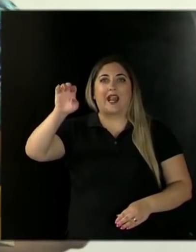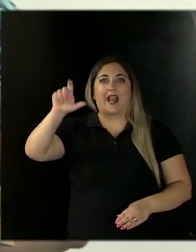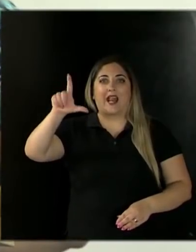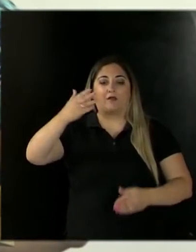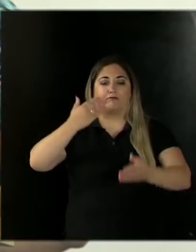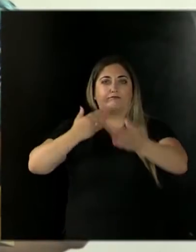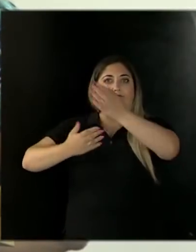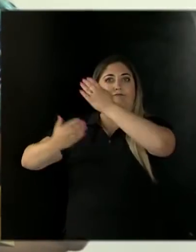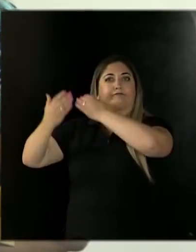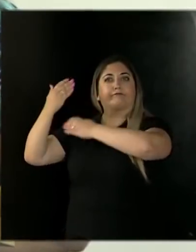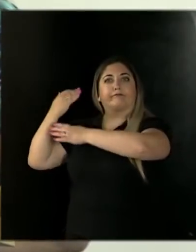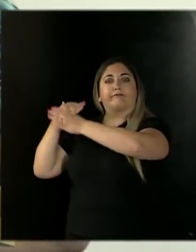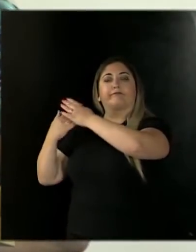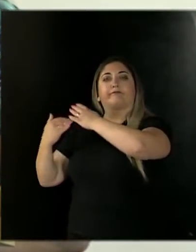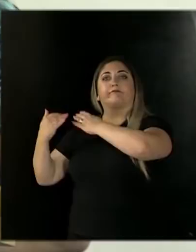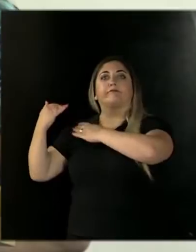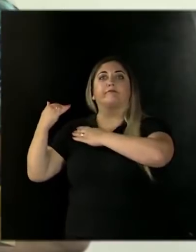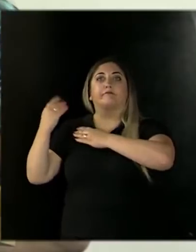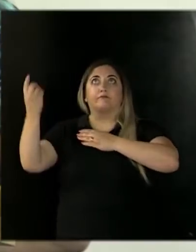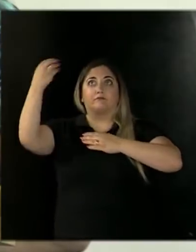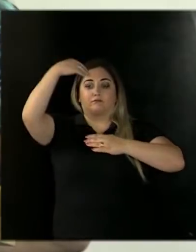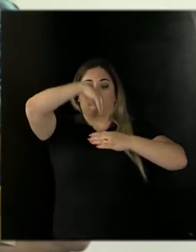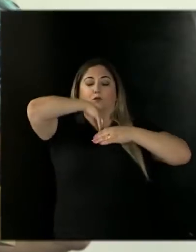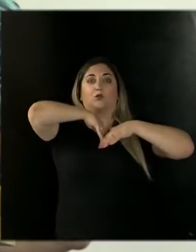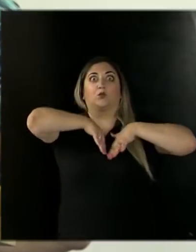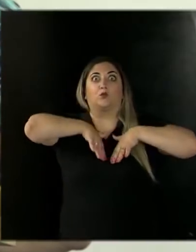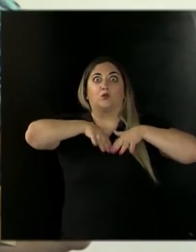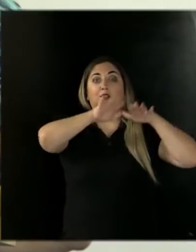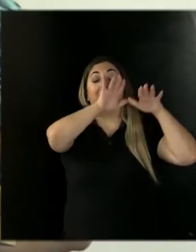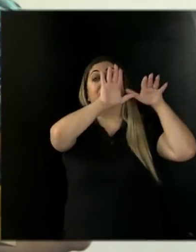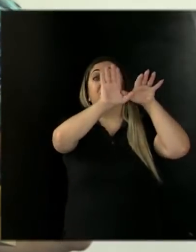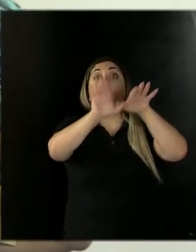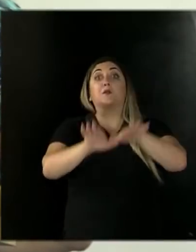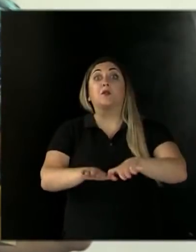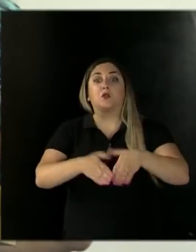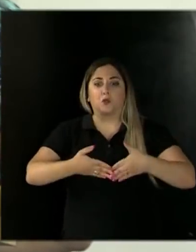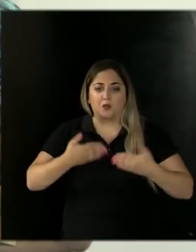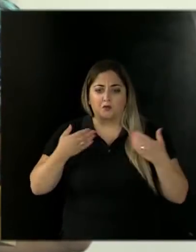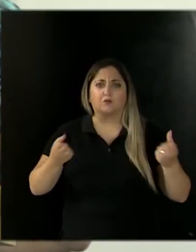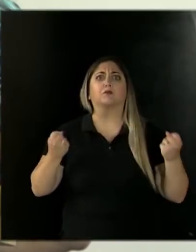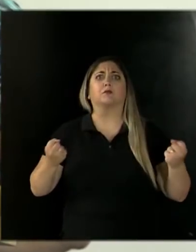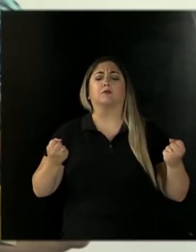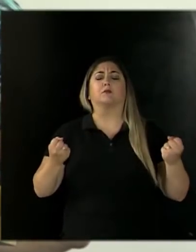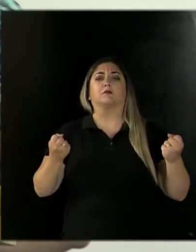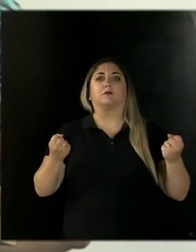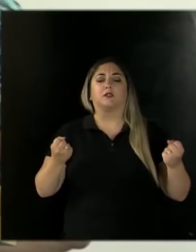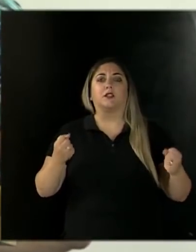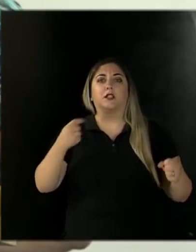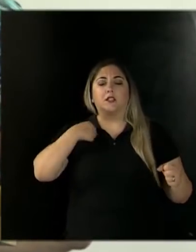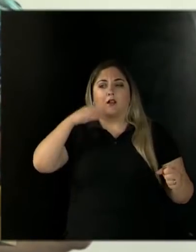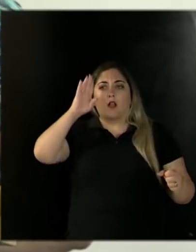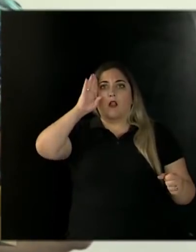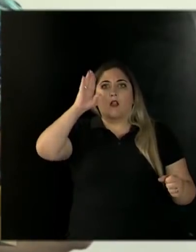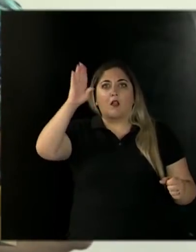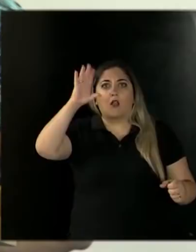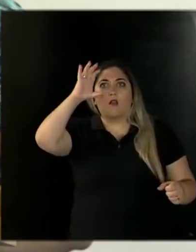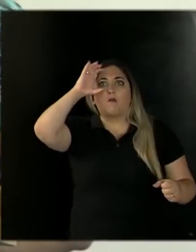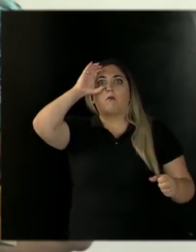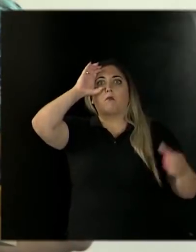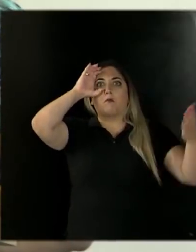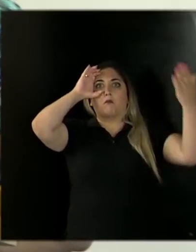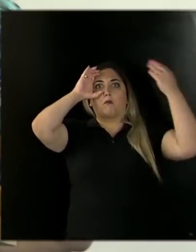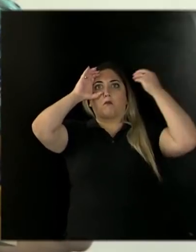F'dak iż-żmien daħal fija l-Ispirtu u waqqafni fuq riġlejja u smajt x'kien qiegħed